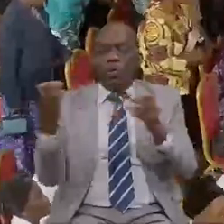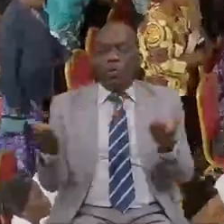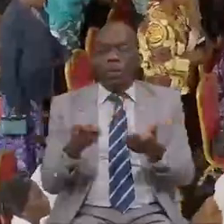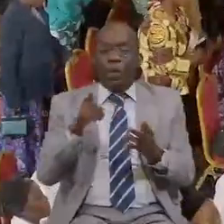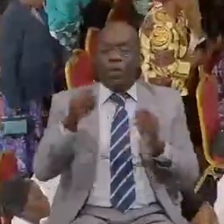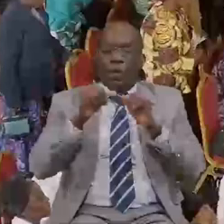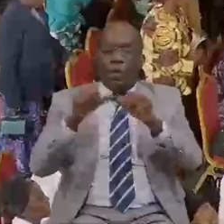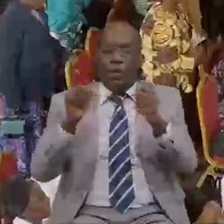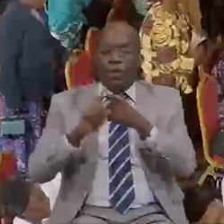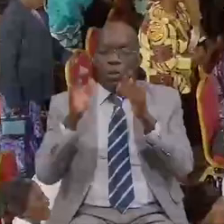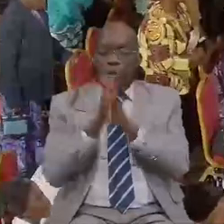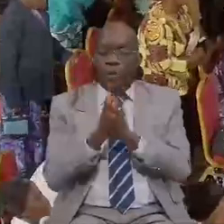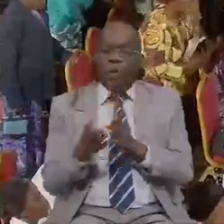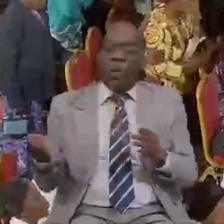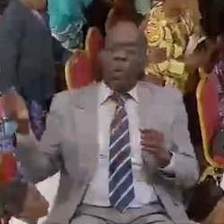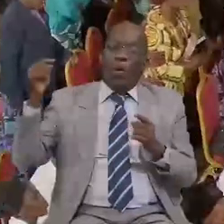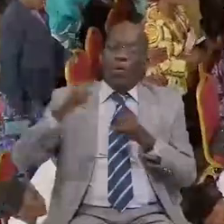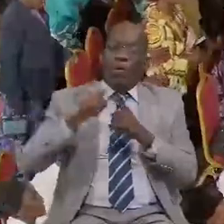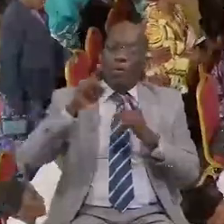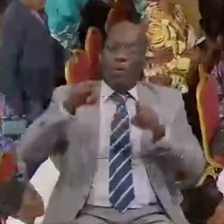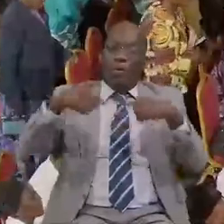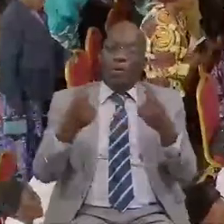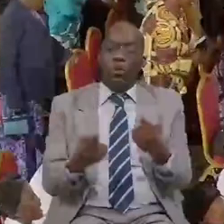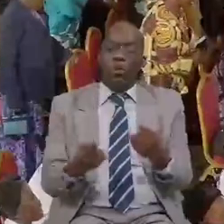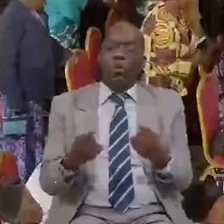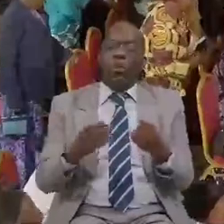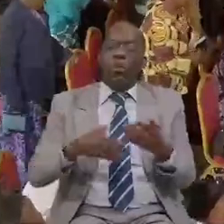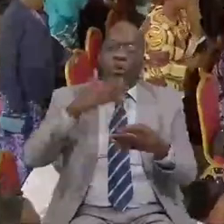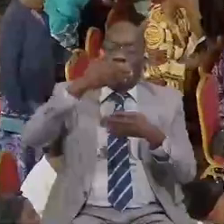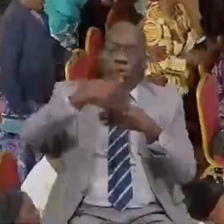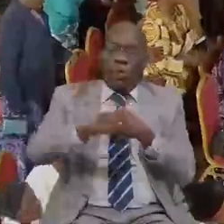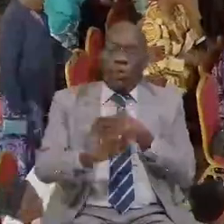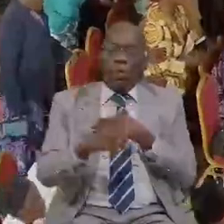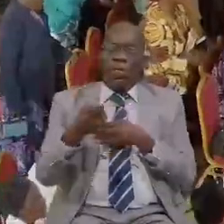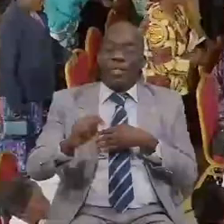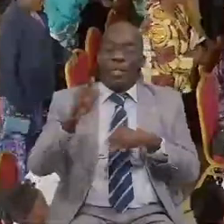jusqu'à ce que tu ailles au-delà des exploits précédents.